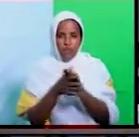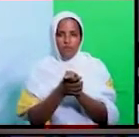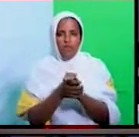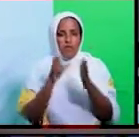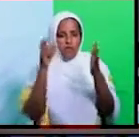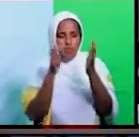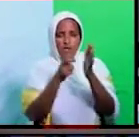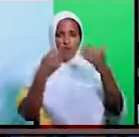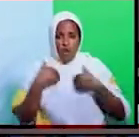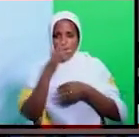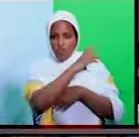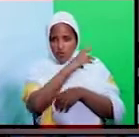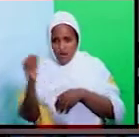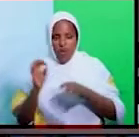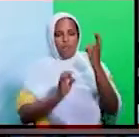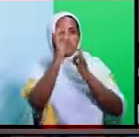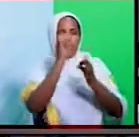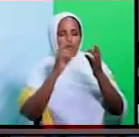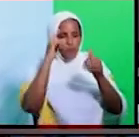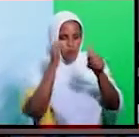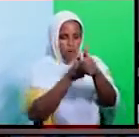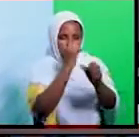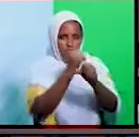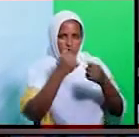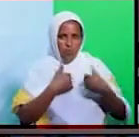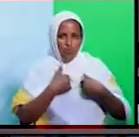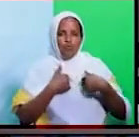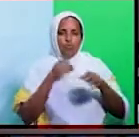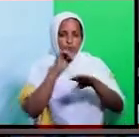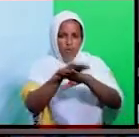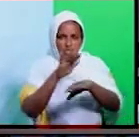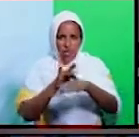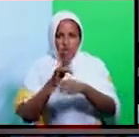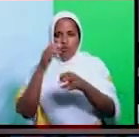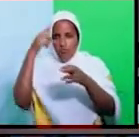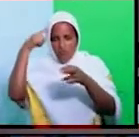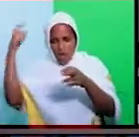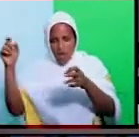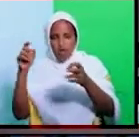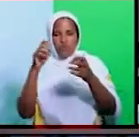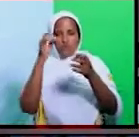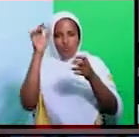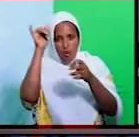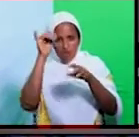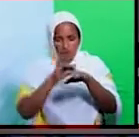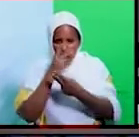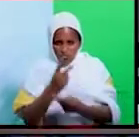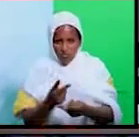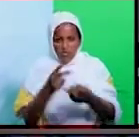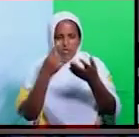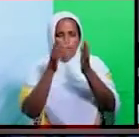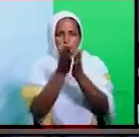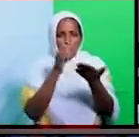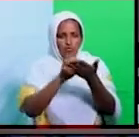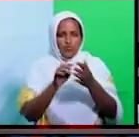ለእግዚአብሔር በማይመች ህይወት ሆነን ንስሐ ሳንገባ የእግዚአብሔር ምሕረት እየጠየቅን ይቅርታውን ደጅ እየጸናን